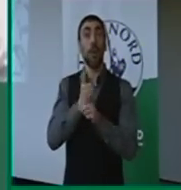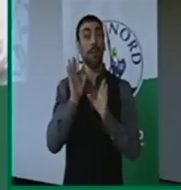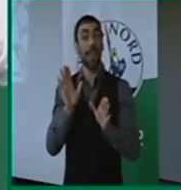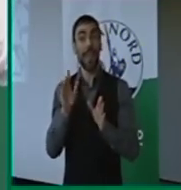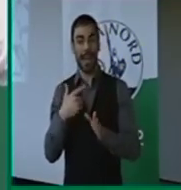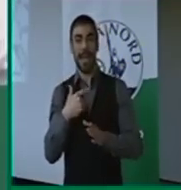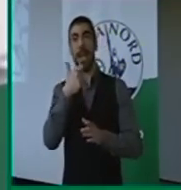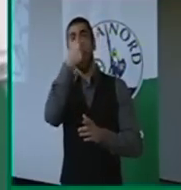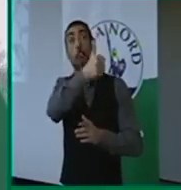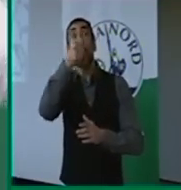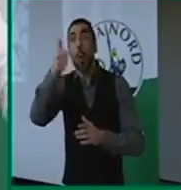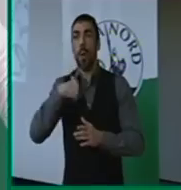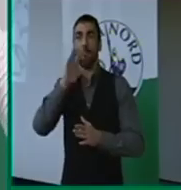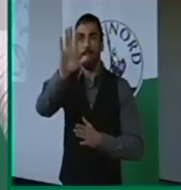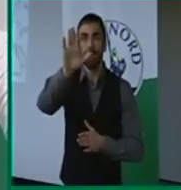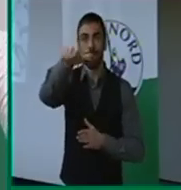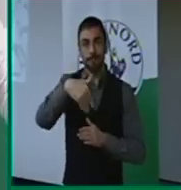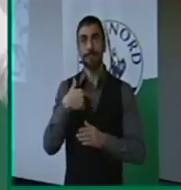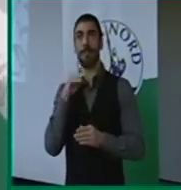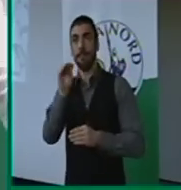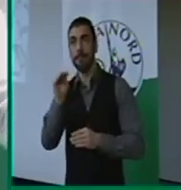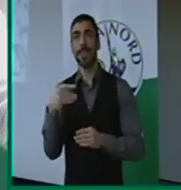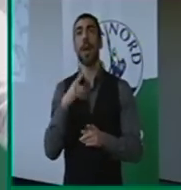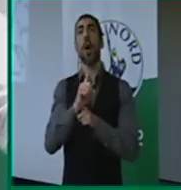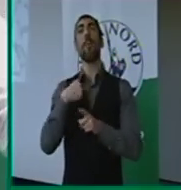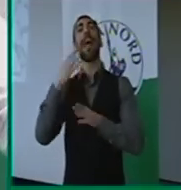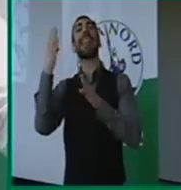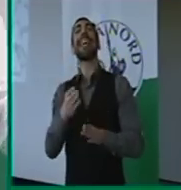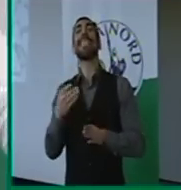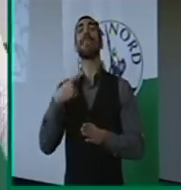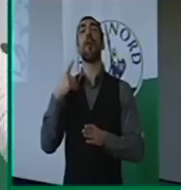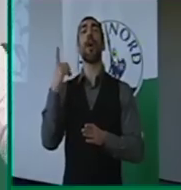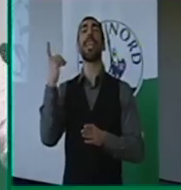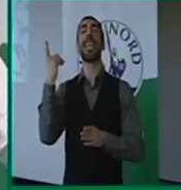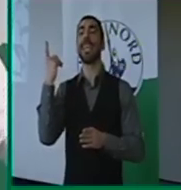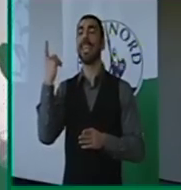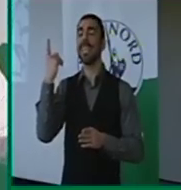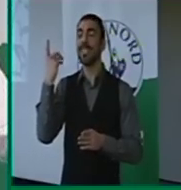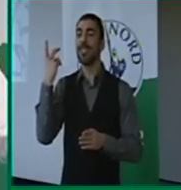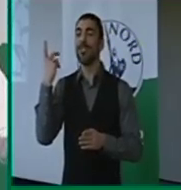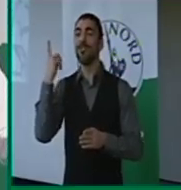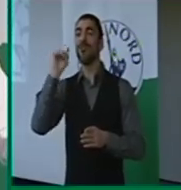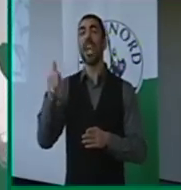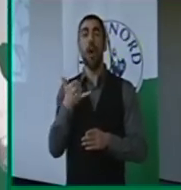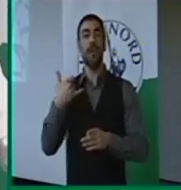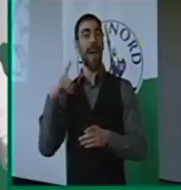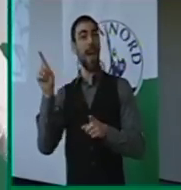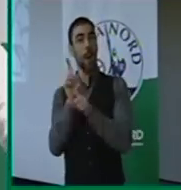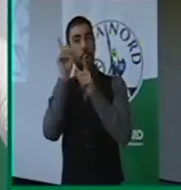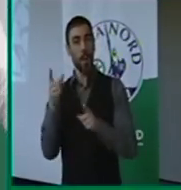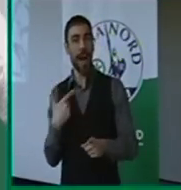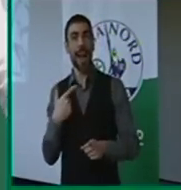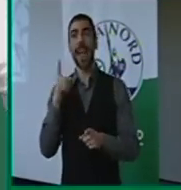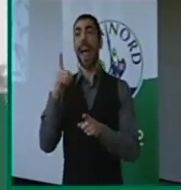fermare uno per uno come i dobbiamo essere testimoni di Geova uno per uno fermarli col libricino noi glielo diamo